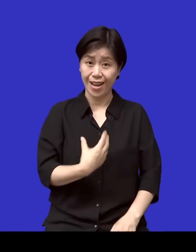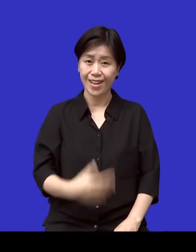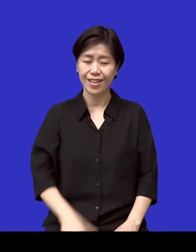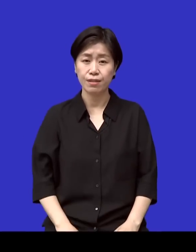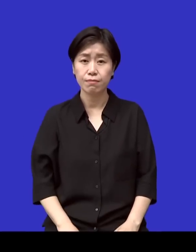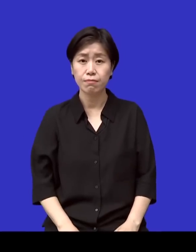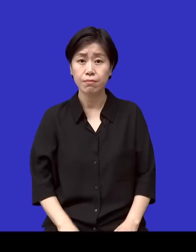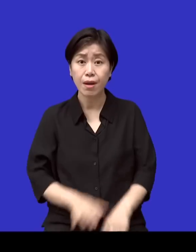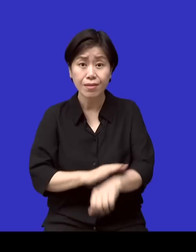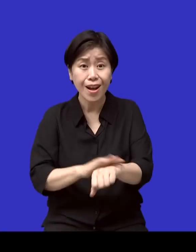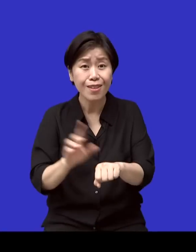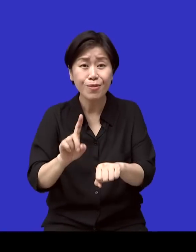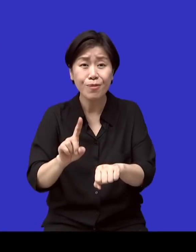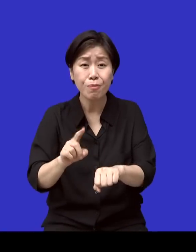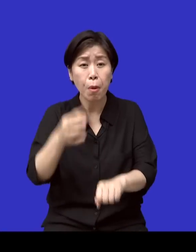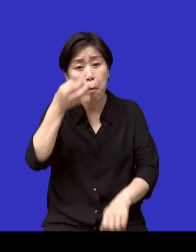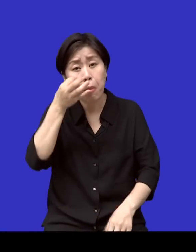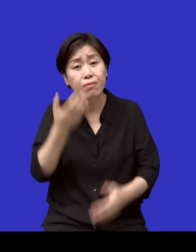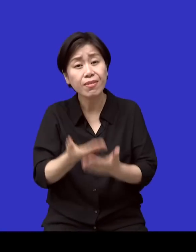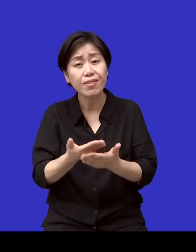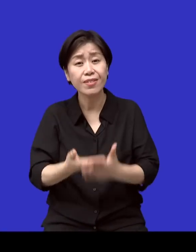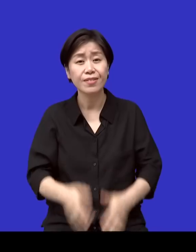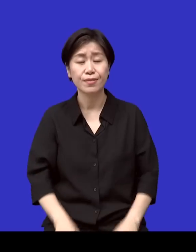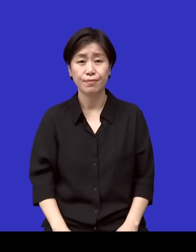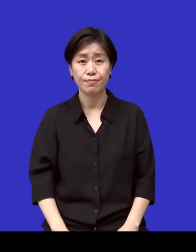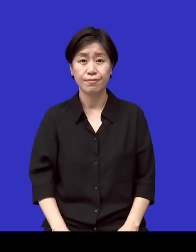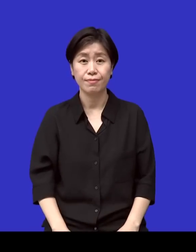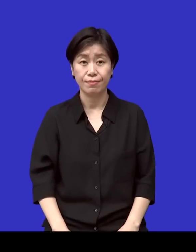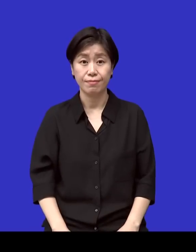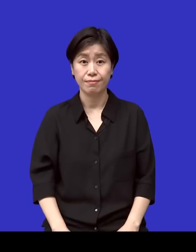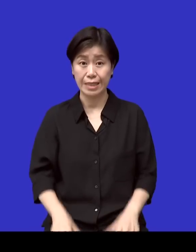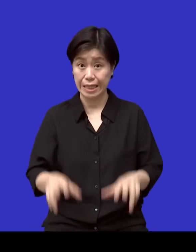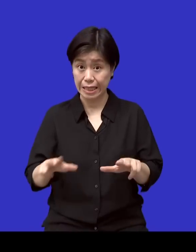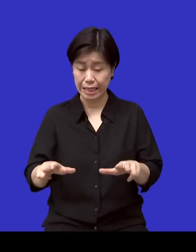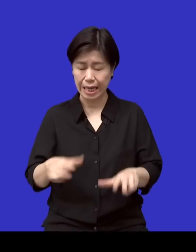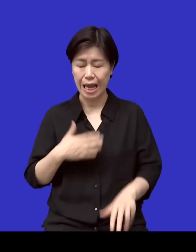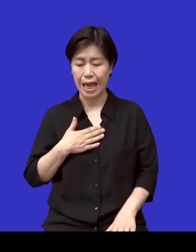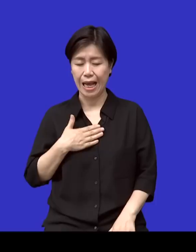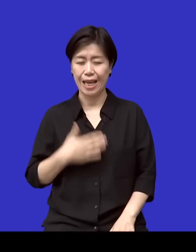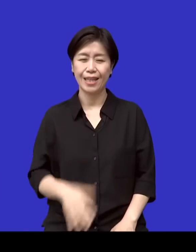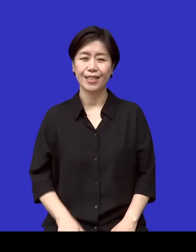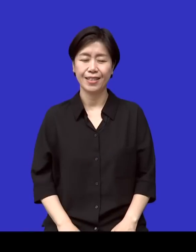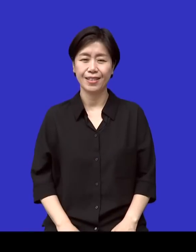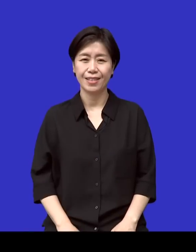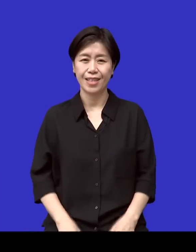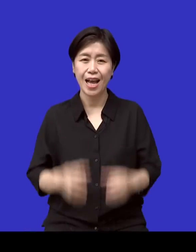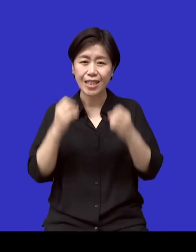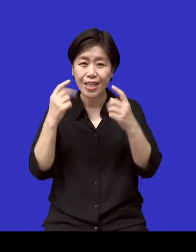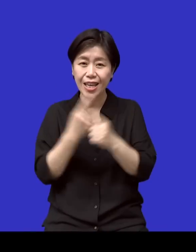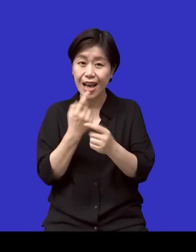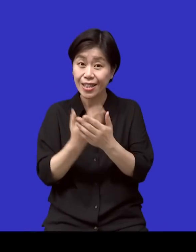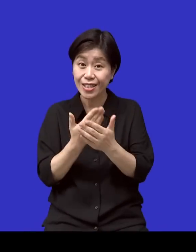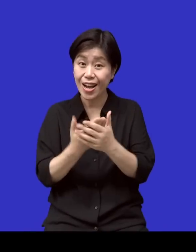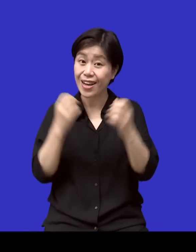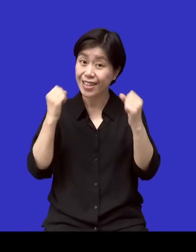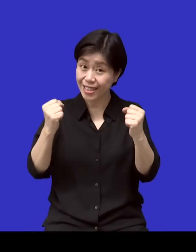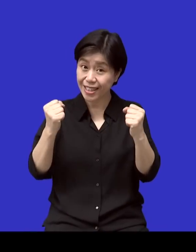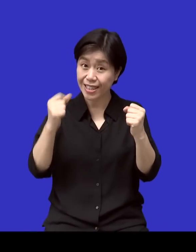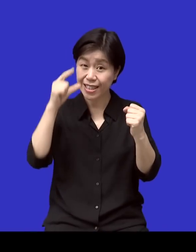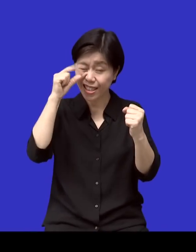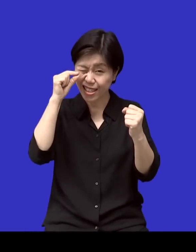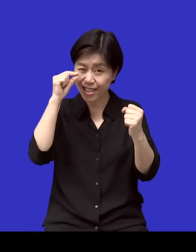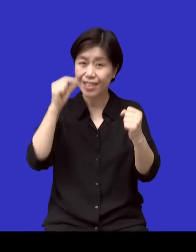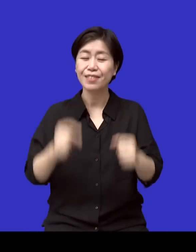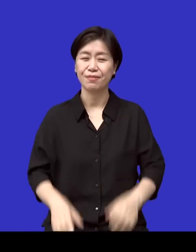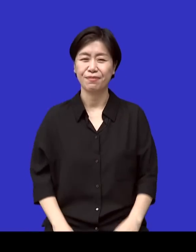형만 보여줘. 윙크 어떻게 해요? 예. 아, 어떻게? 제가 이름 새롭게 네. 하셔서 이름 네. 보면 될까요? 새롭게 하셔서 화이팅! 이런